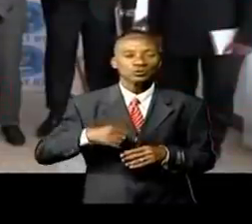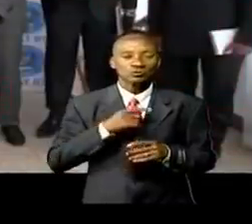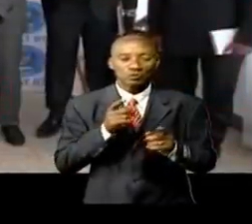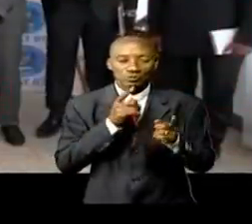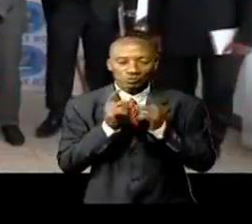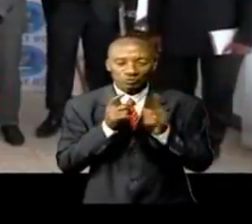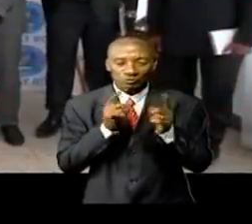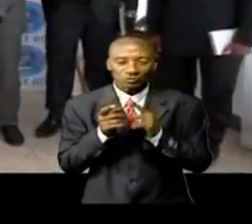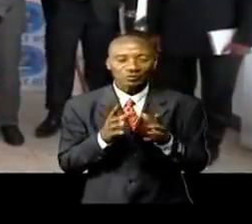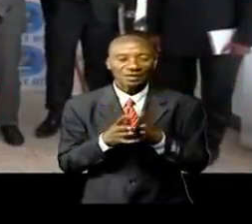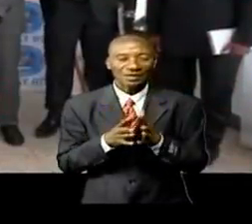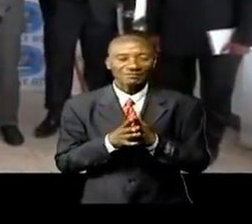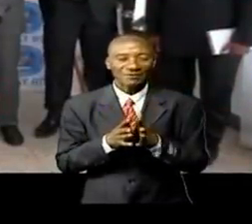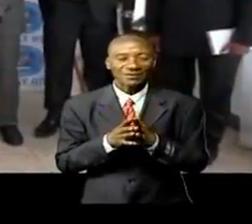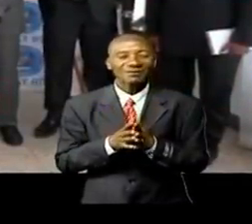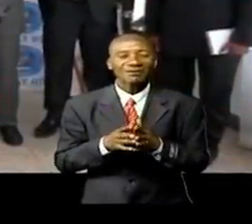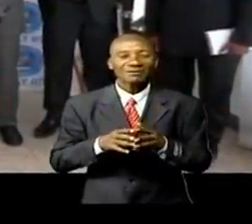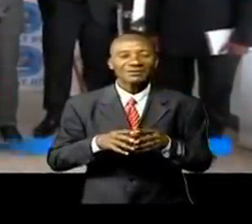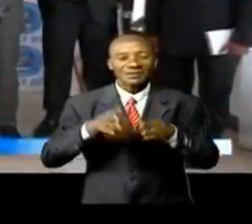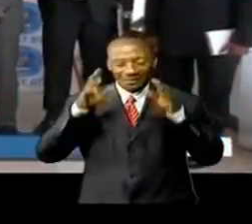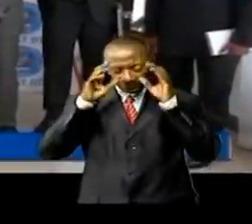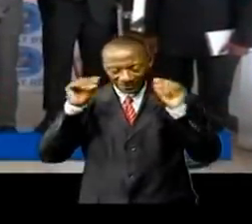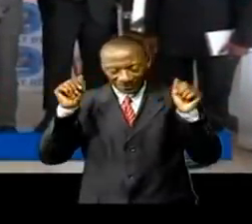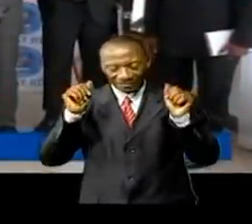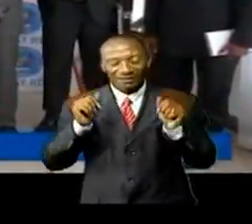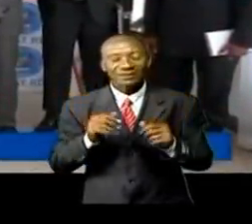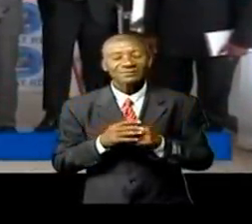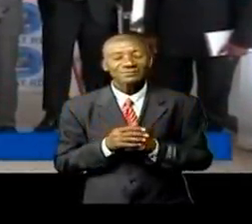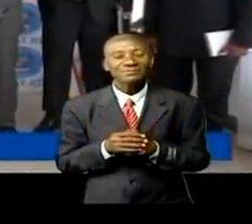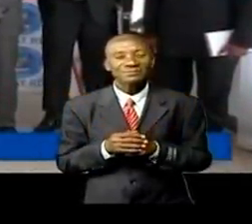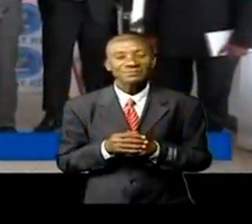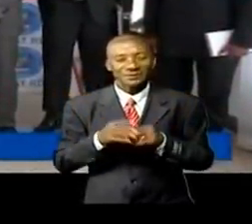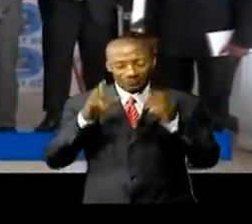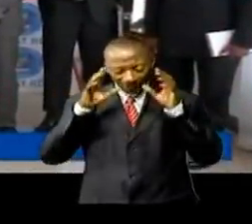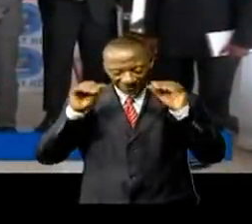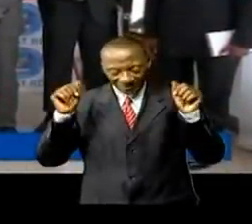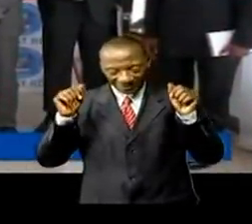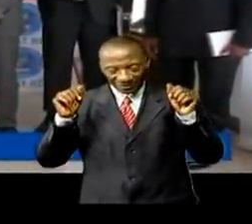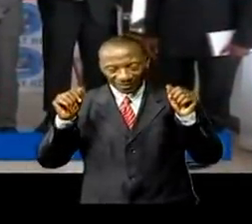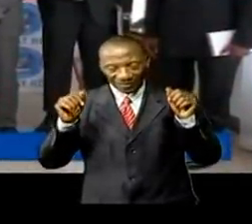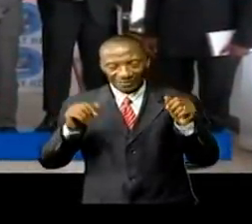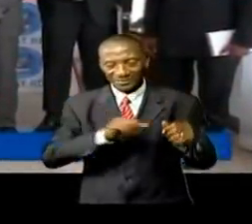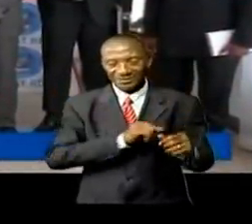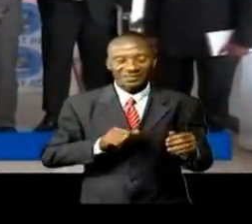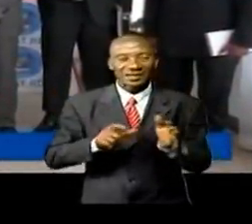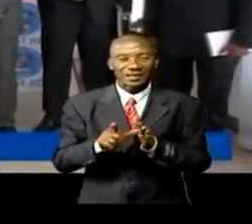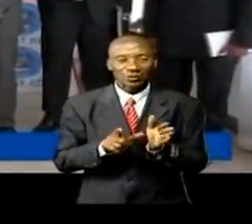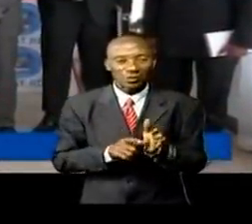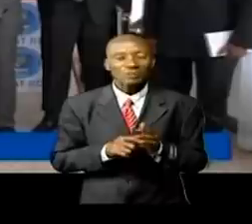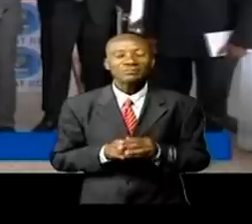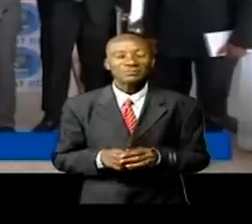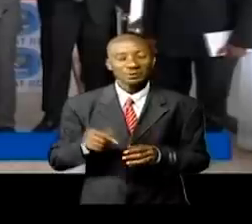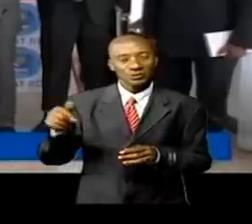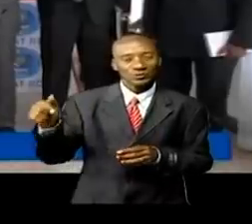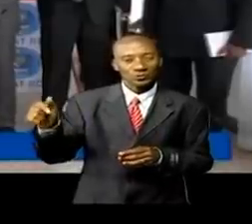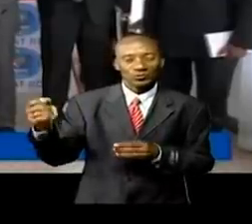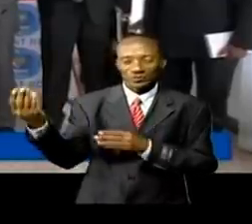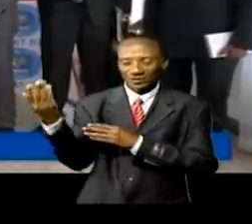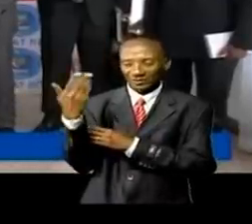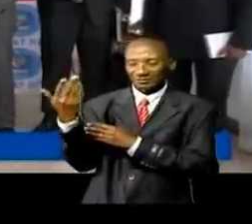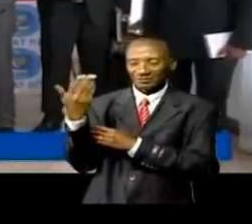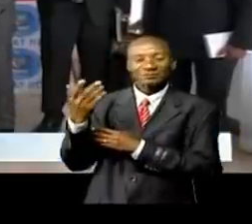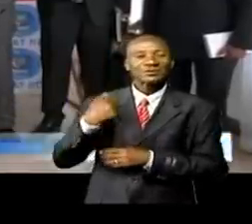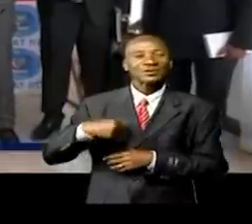honorable président, parce que, à travers son propos, ce sont les éléments dont nous avons